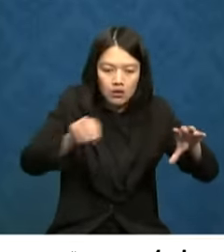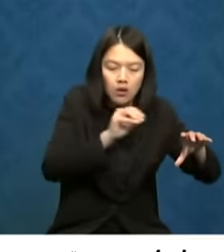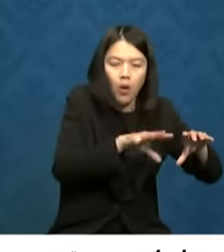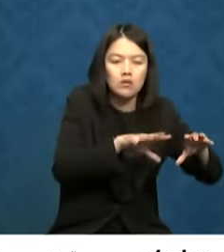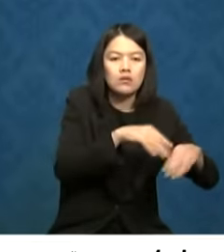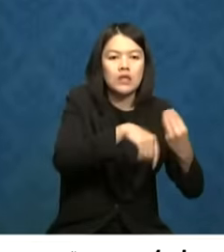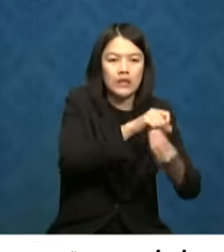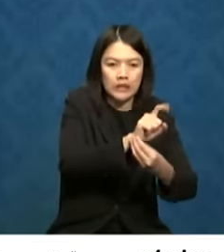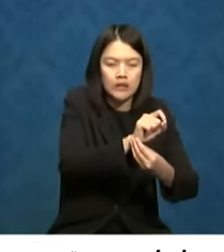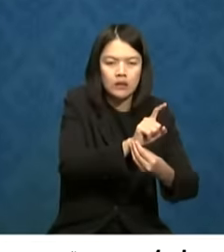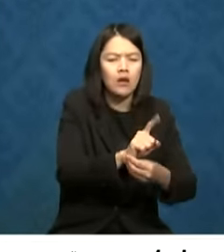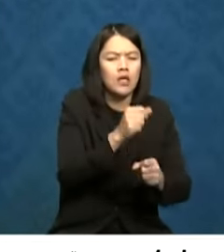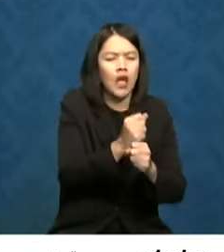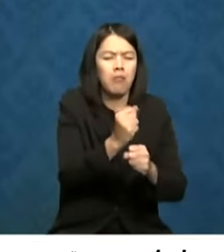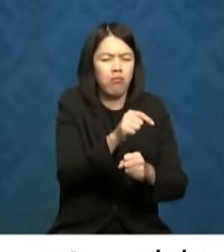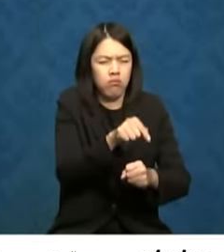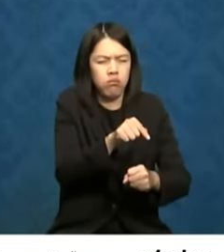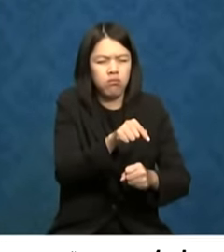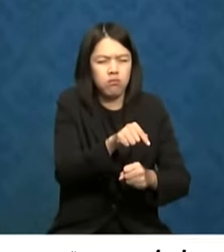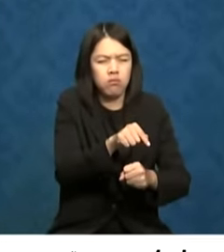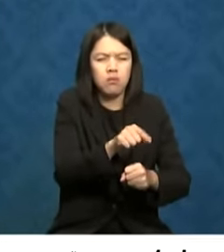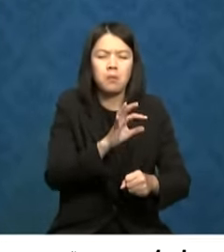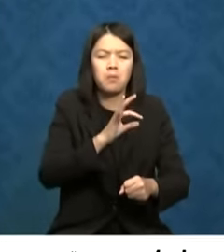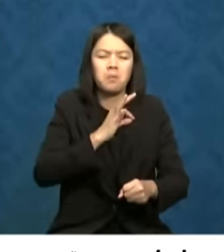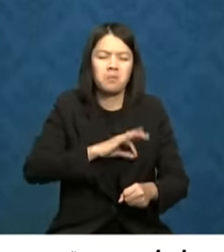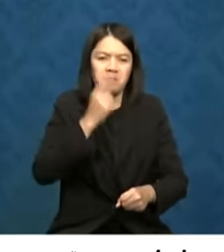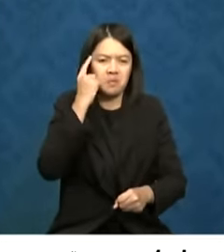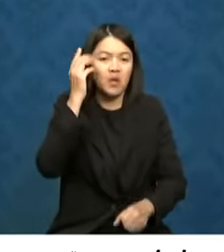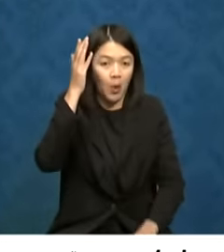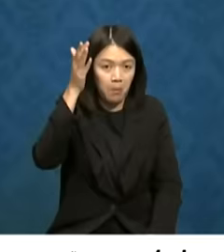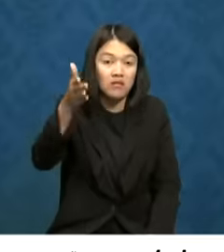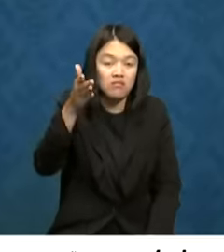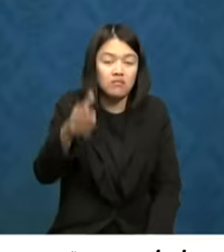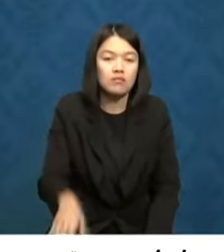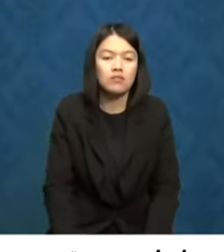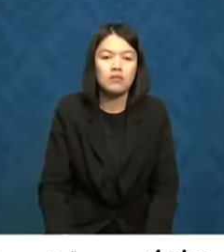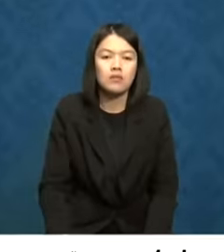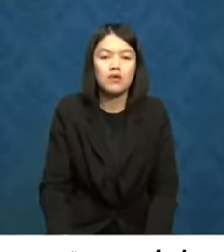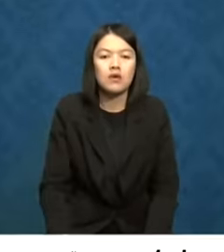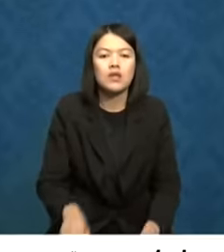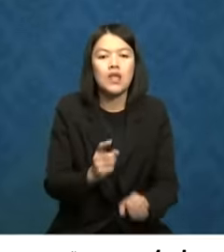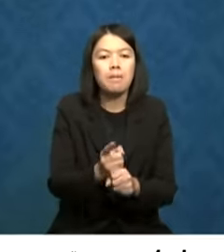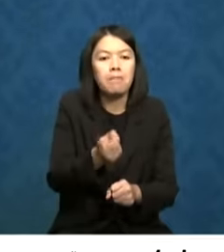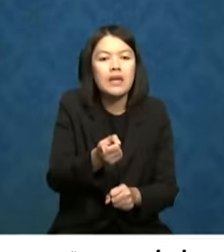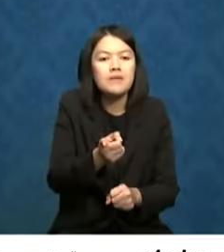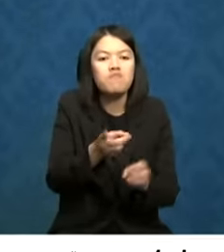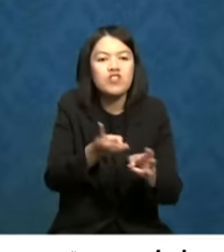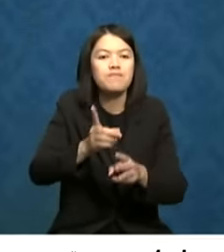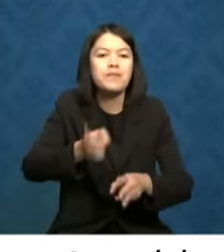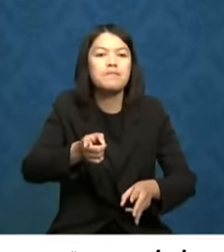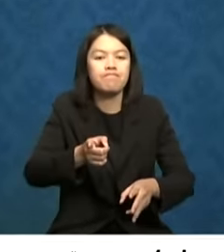ซึ่งถ้าเกิดเริ่เริ่มทำแบบนี้ผมก็มั่นใจว่าในอนาคตก็จะมีการทำแบบนี้